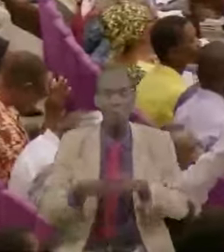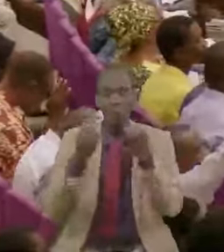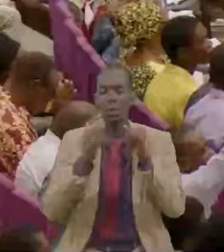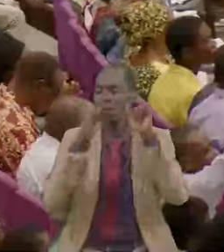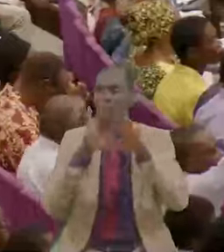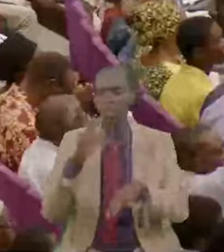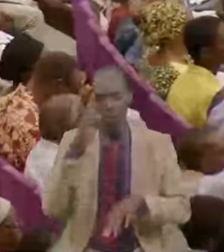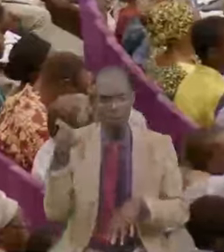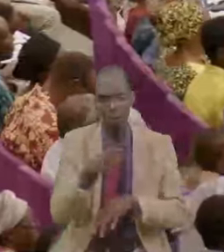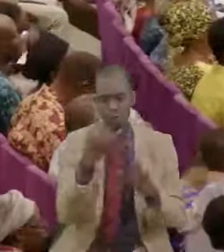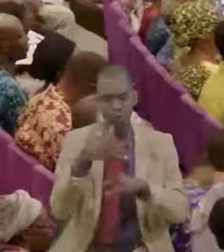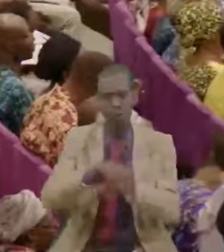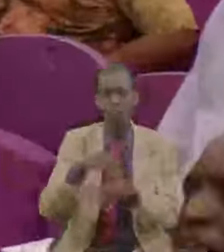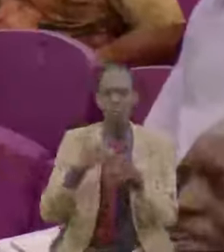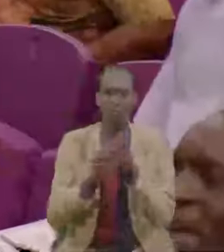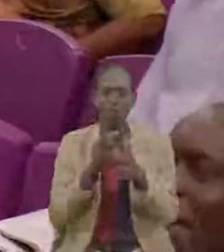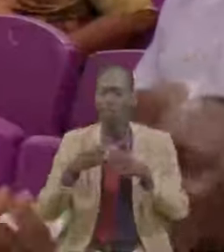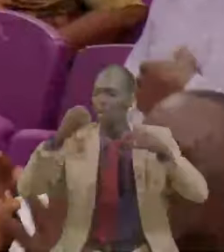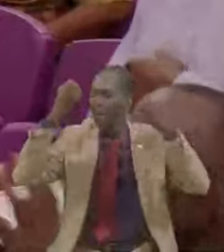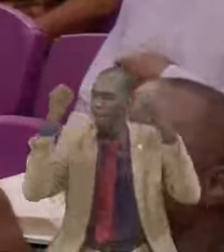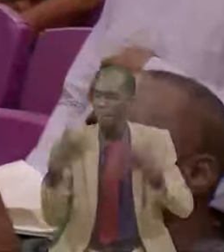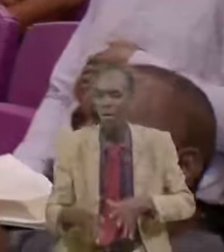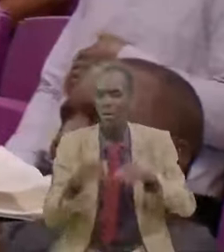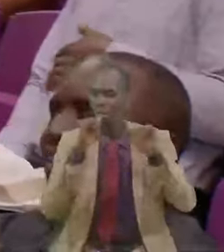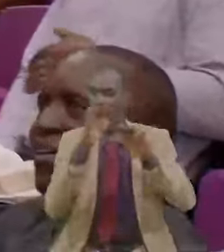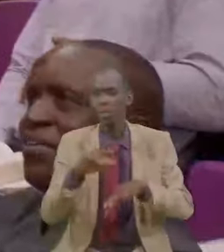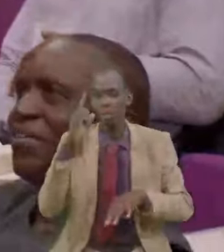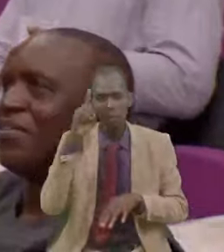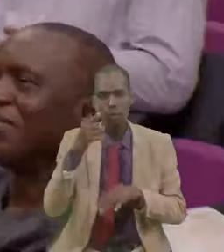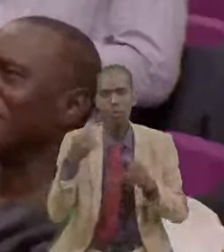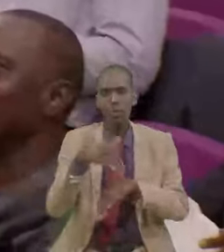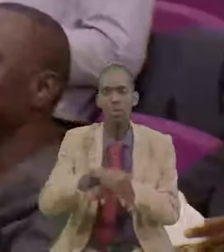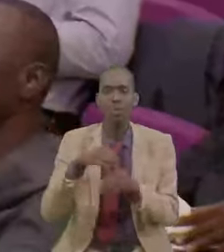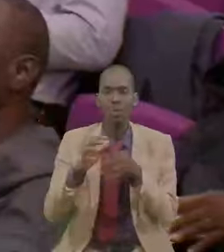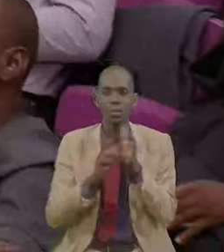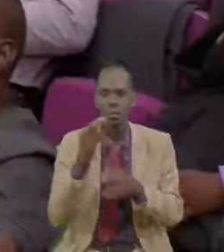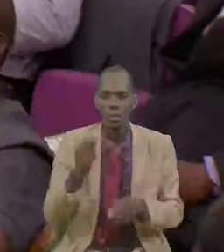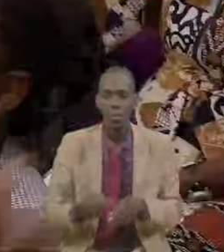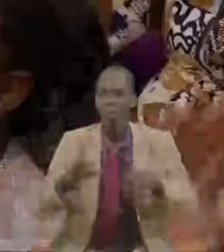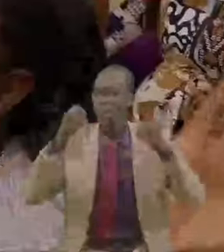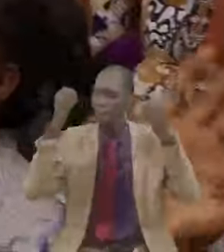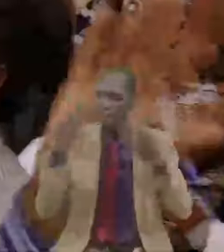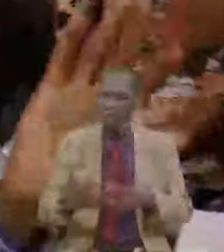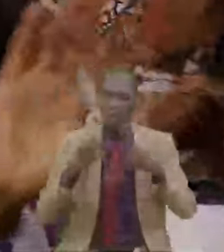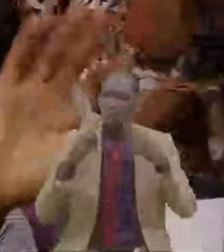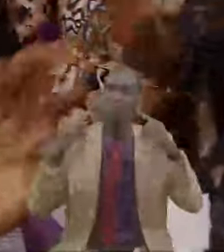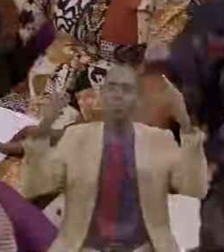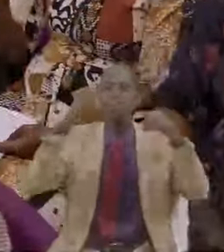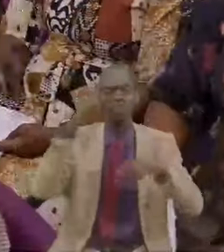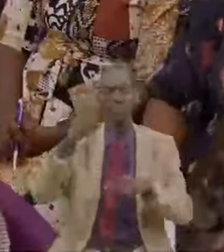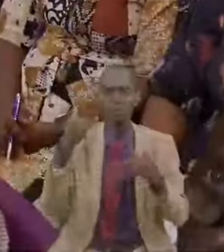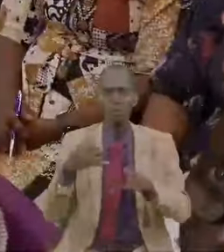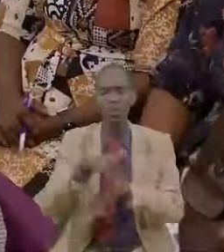rompt les filets ce soir, la bénédiction qui rompt les portes ce soir, la prospérité qui rompt les